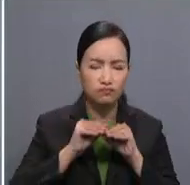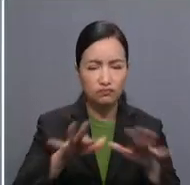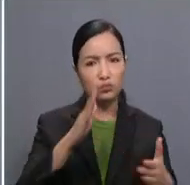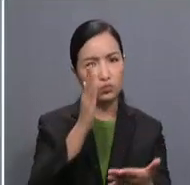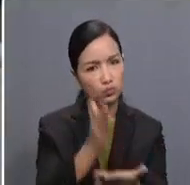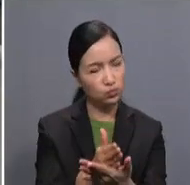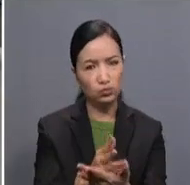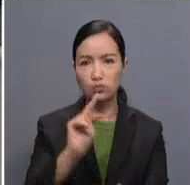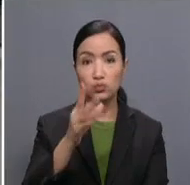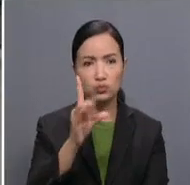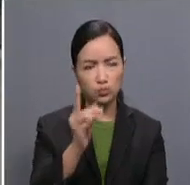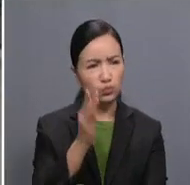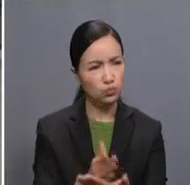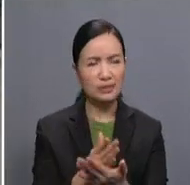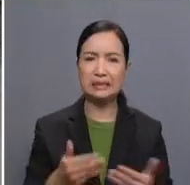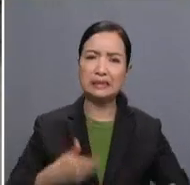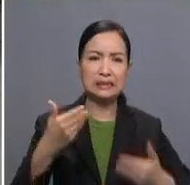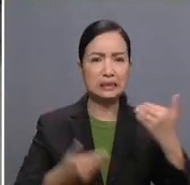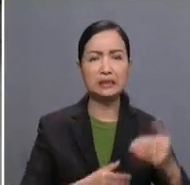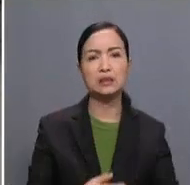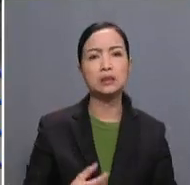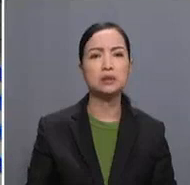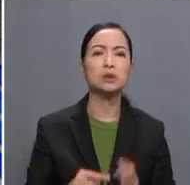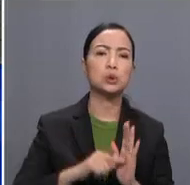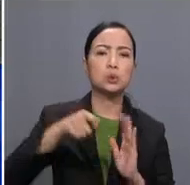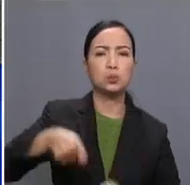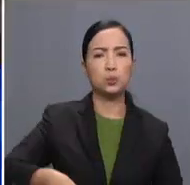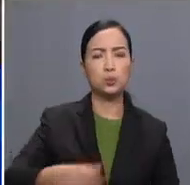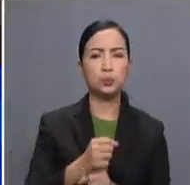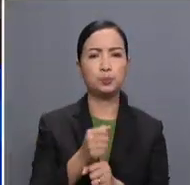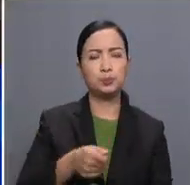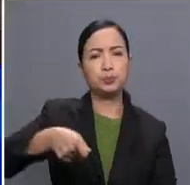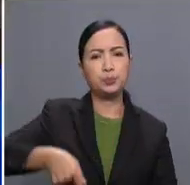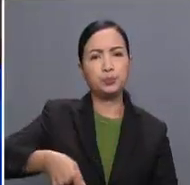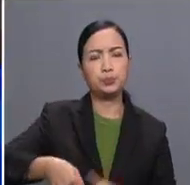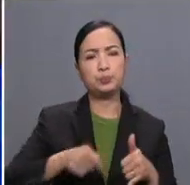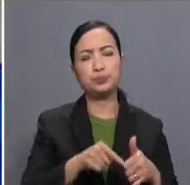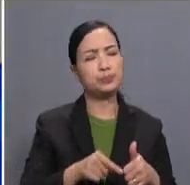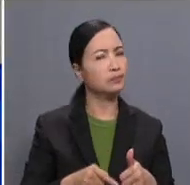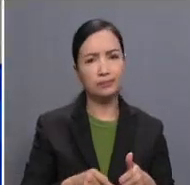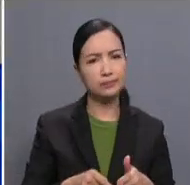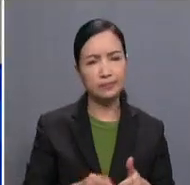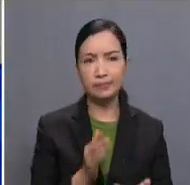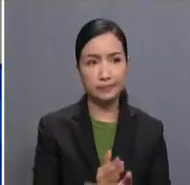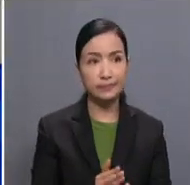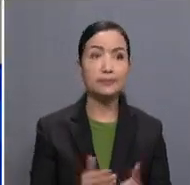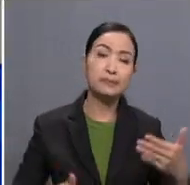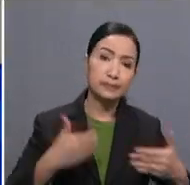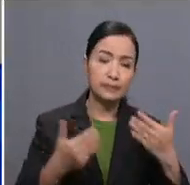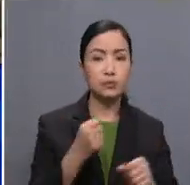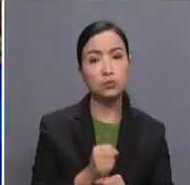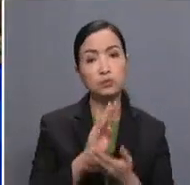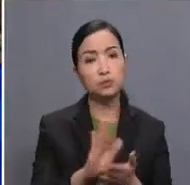พื้นที่ในลานอนุสาวรีย์สุรนารีหรือว่าลานย่าโมนะคะโดยตอนนี้เนี่ยนะคะกิจกรรมทำบุญตักบาตรส่งท้ายปีเก่าต้